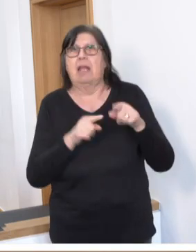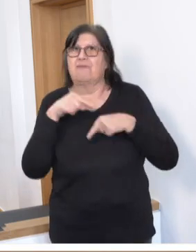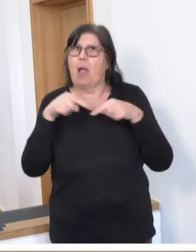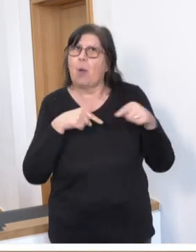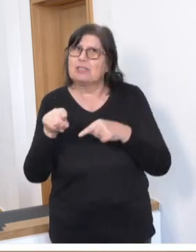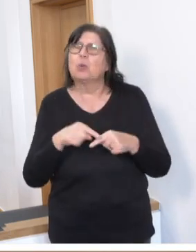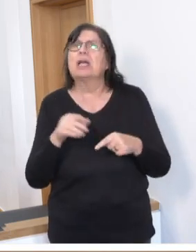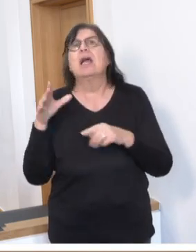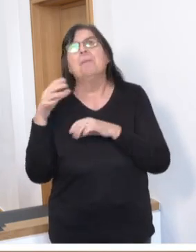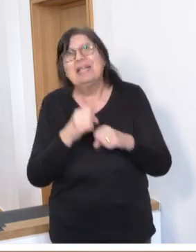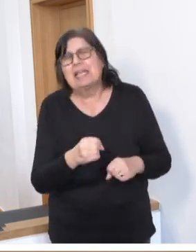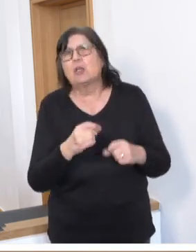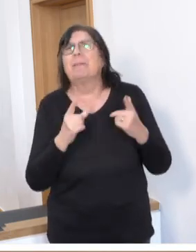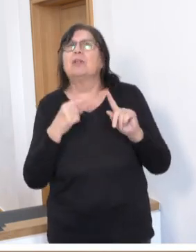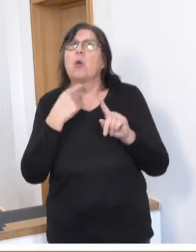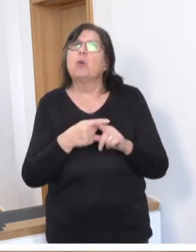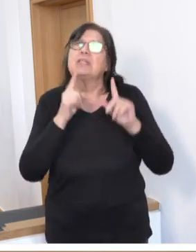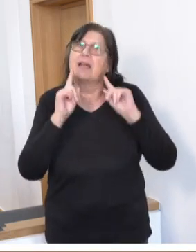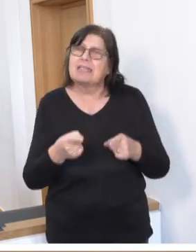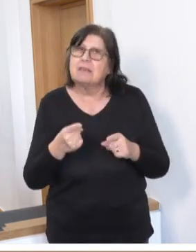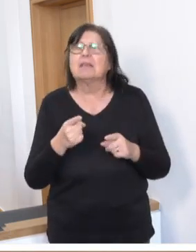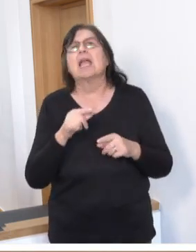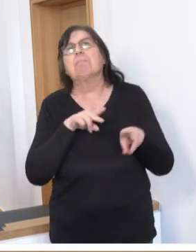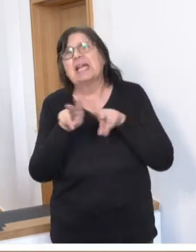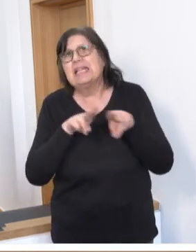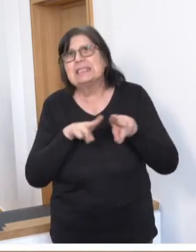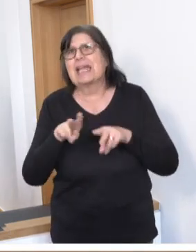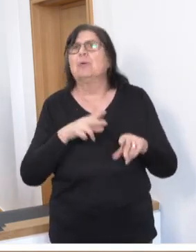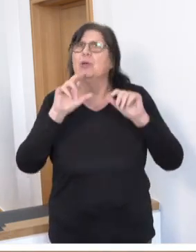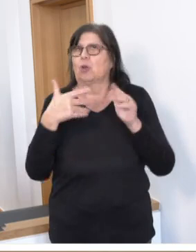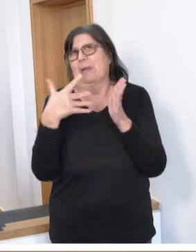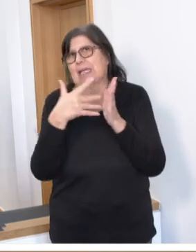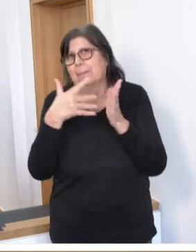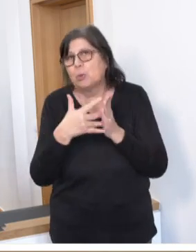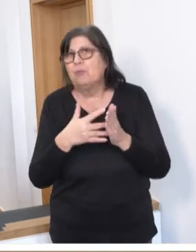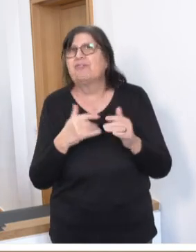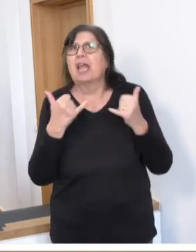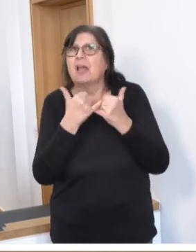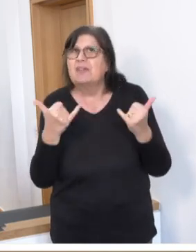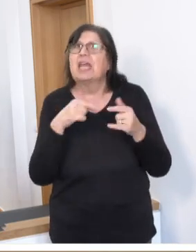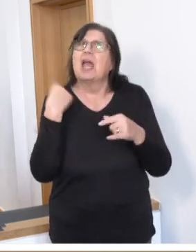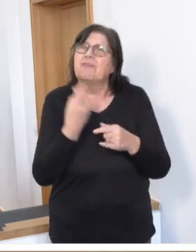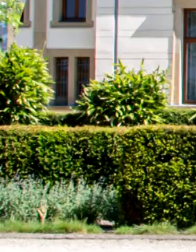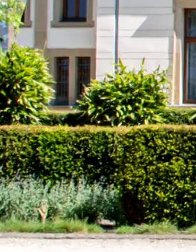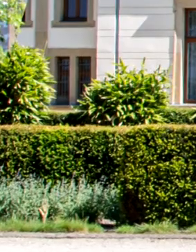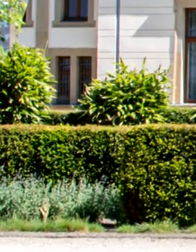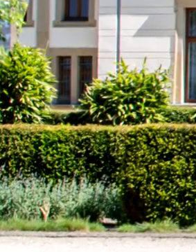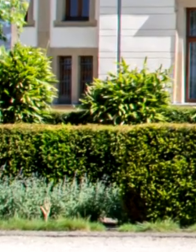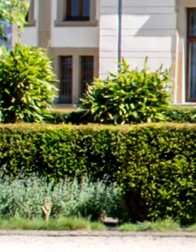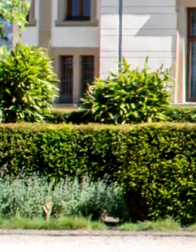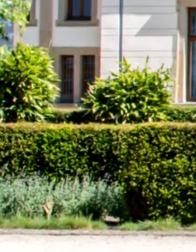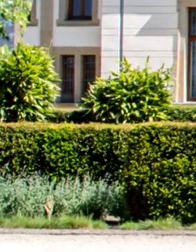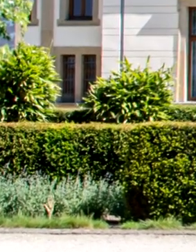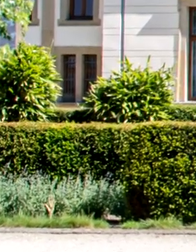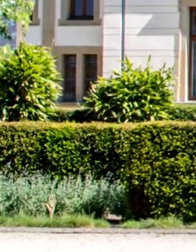auch mitgenommen. Und dann wird im Ministerium da auch noch mal geprüft, wie wir Dinge umsetzen können. Vielen Dank und Glück auf.